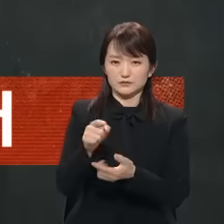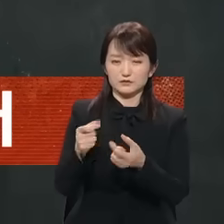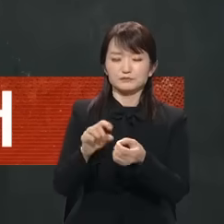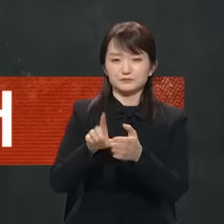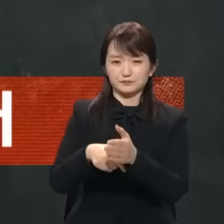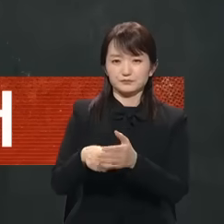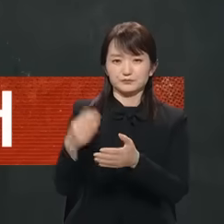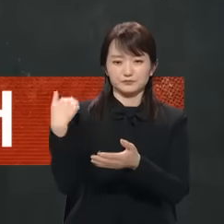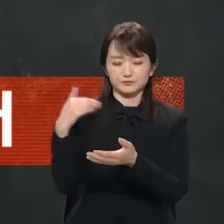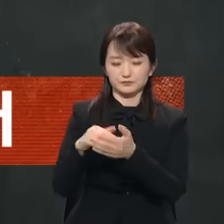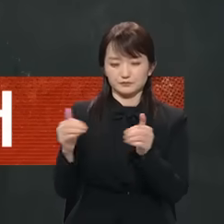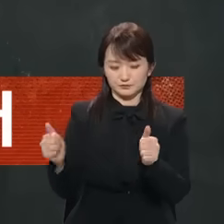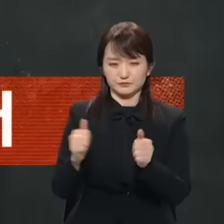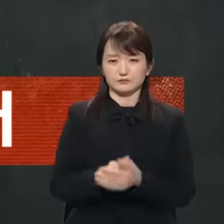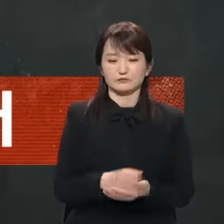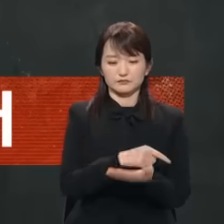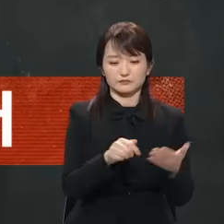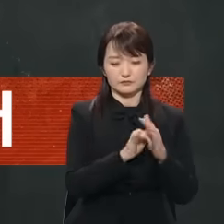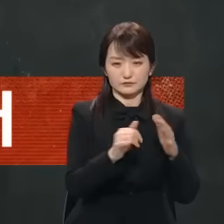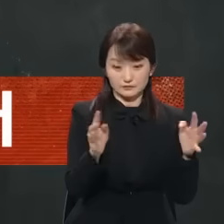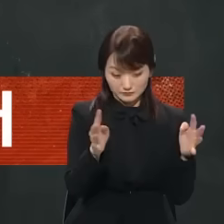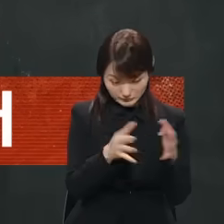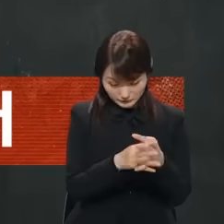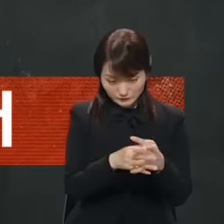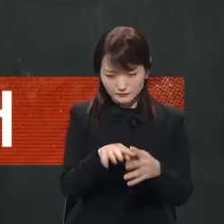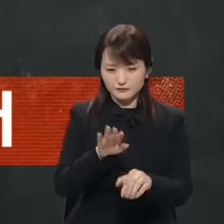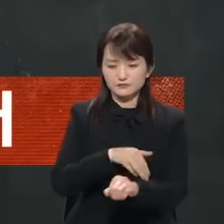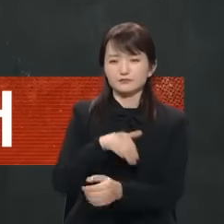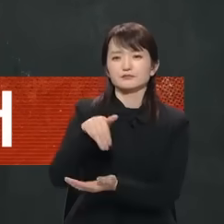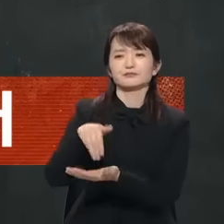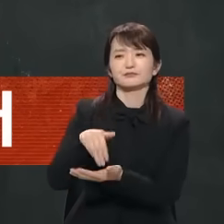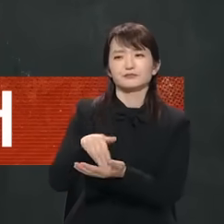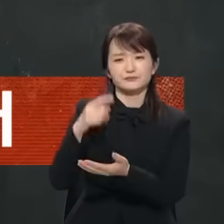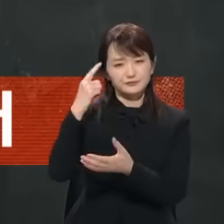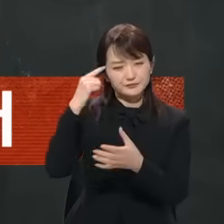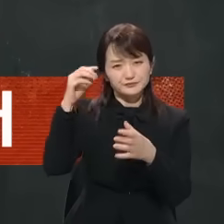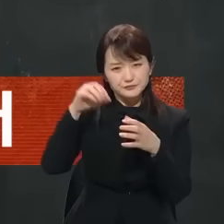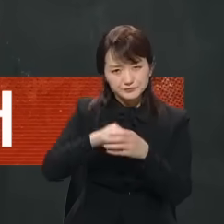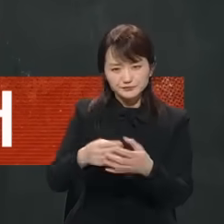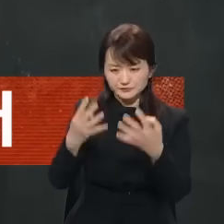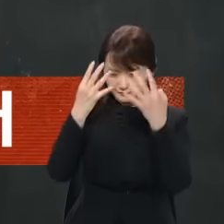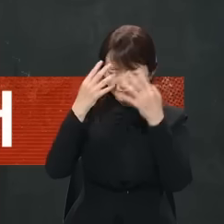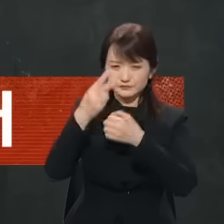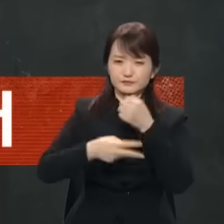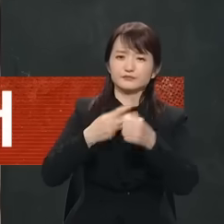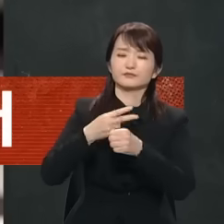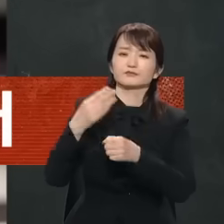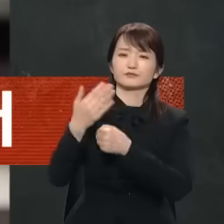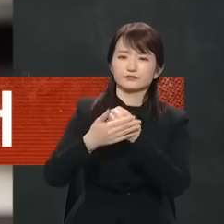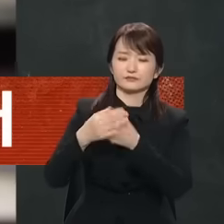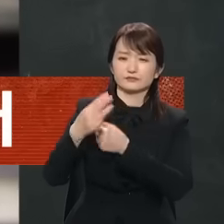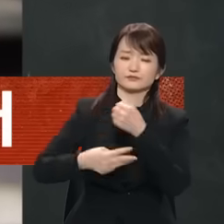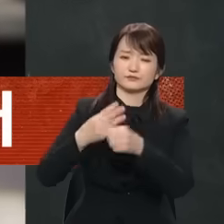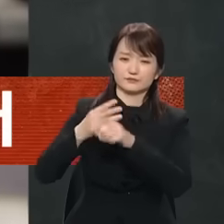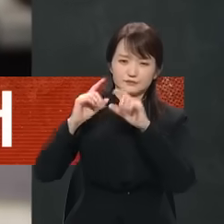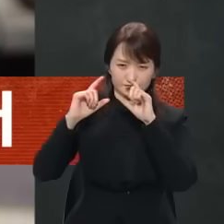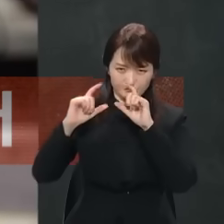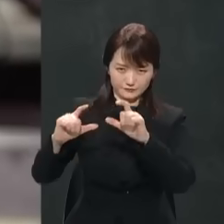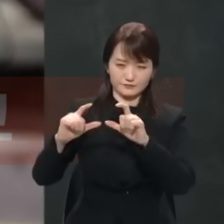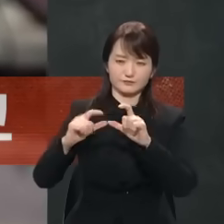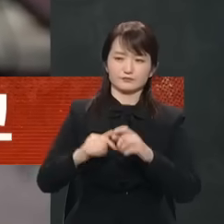여기에서 유족과 협의한 점 그리고 잘못 뉘우치고 있는 점 등을 감안해서 징역 2년 그리고 집행유에 3년이